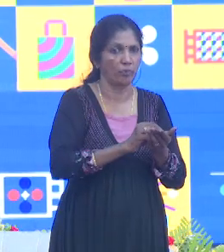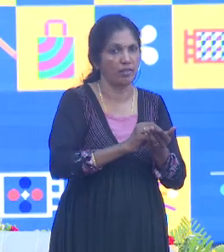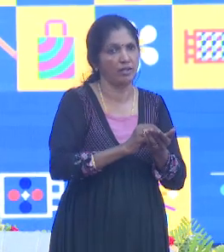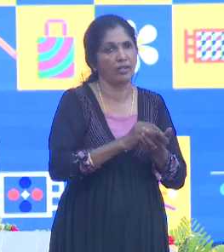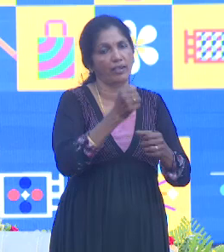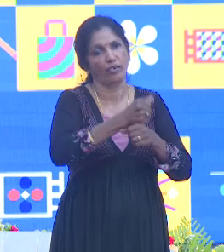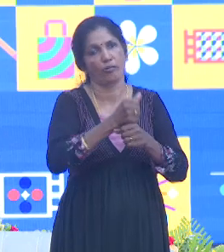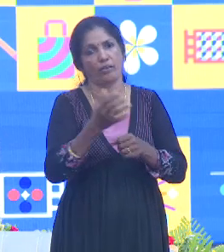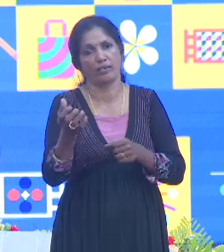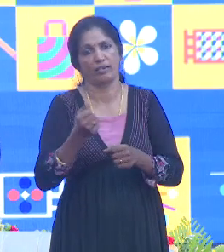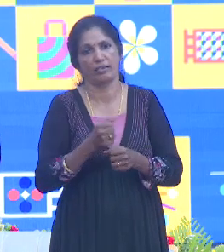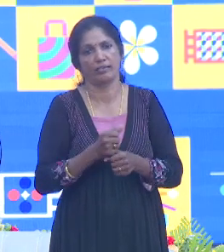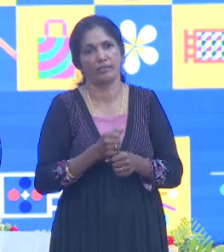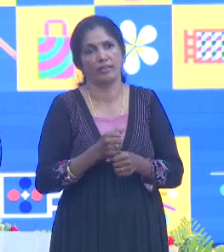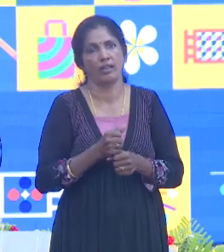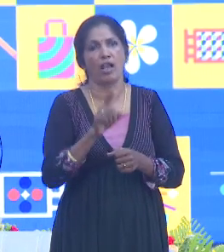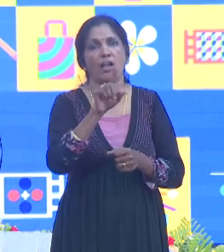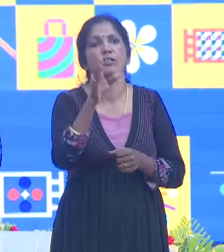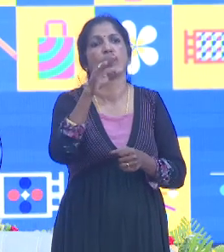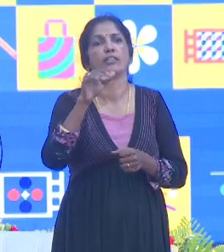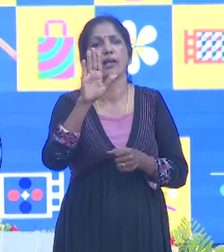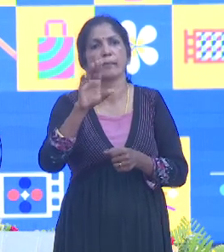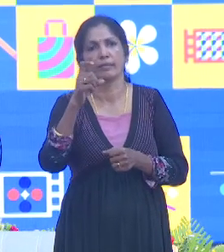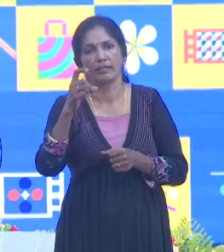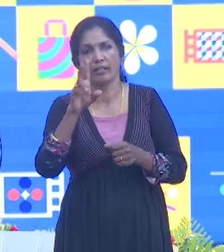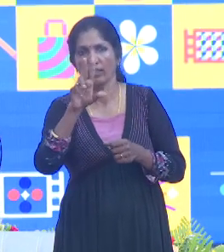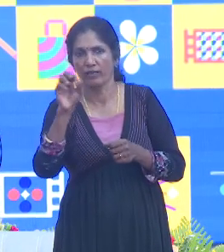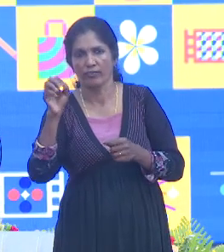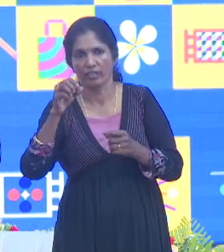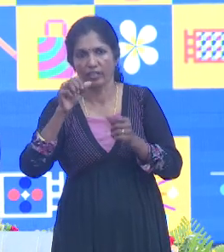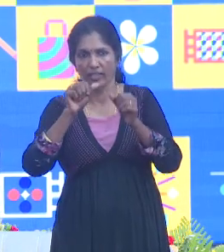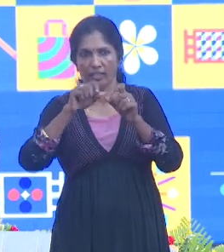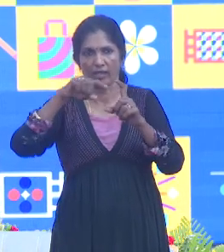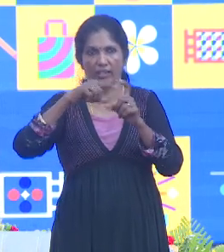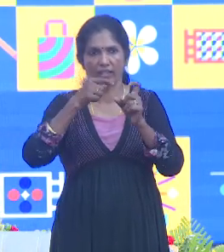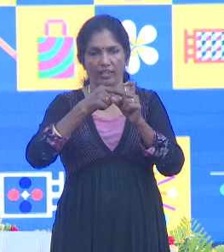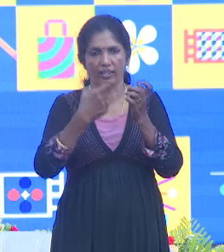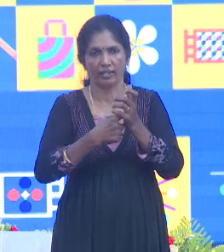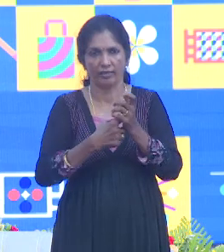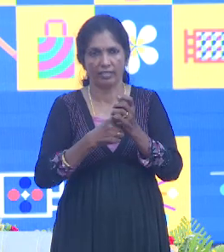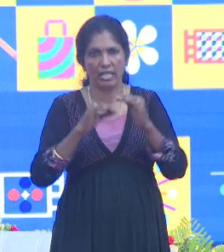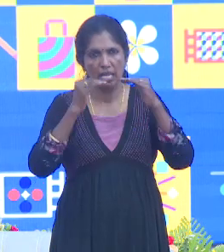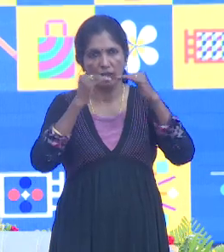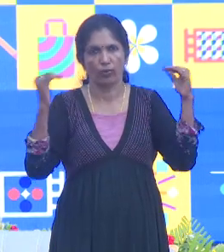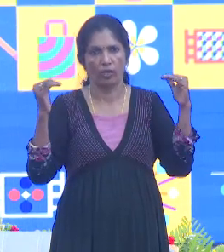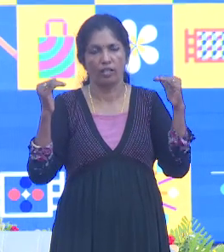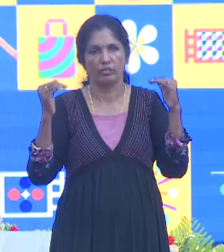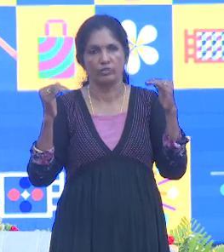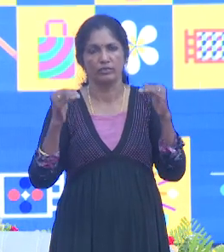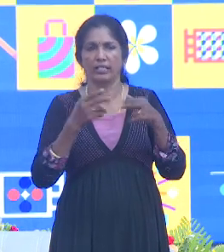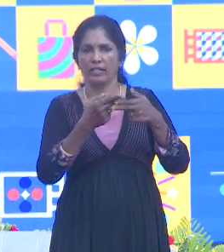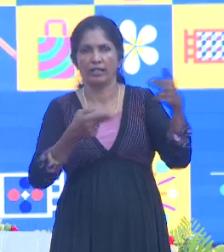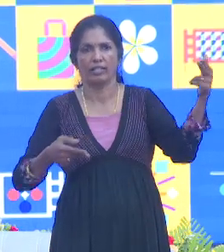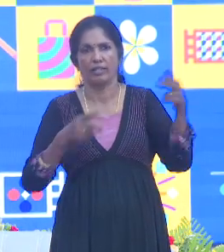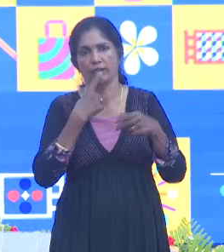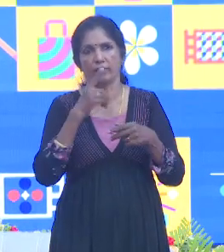വ്യത്യാസമുണ്ട്. 57-ൽ 20 ഏക്കർ ഇരിപ്പും നിലവും അതിന് തുല്യമായതുമായിരുന്നു. ഞാൻ അതിൻ്റെ വിശദീകരണത്തിലേക്ക്